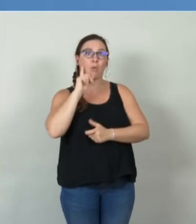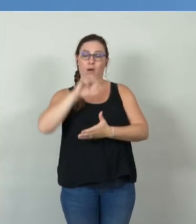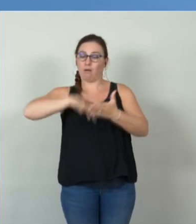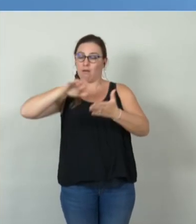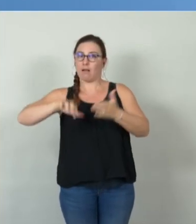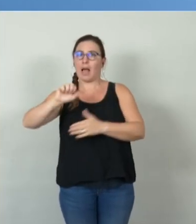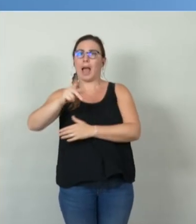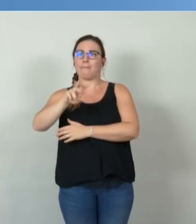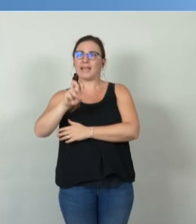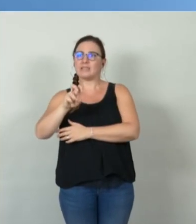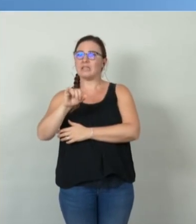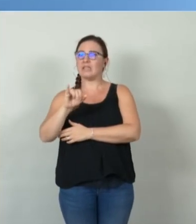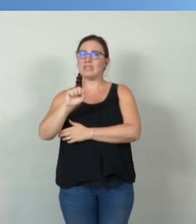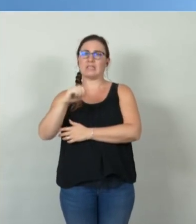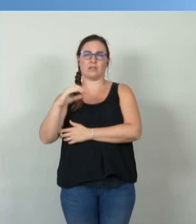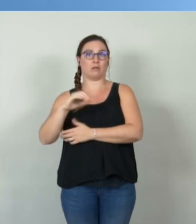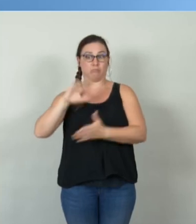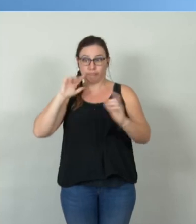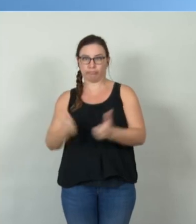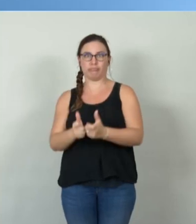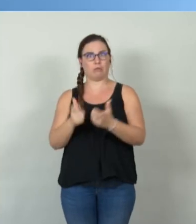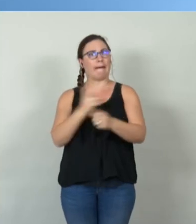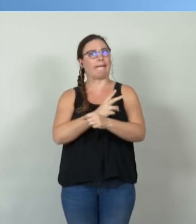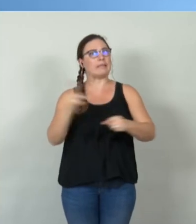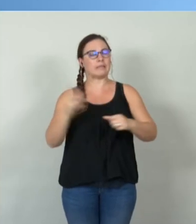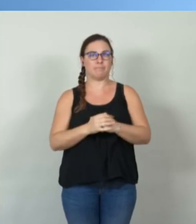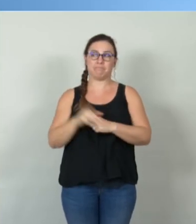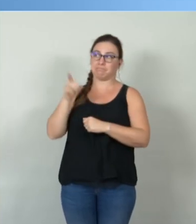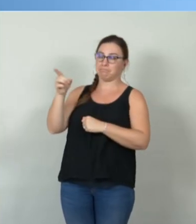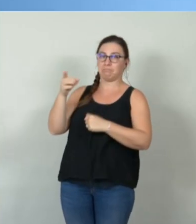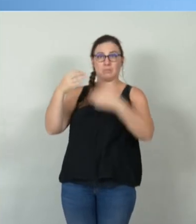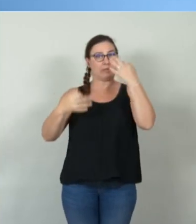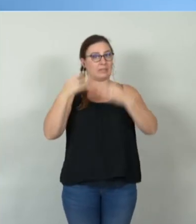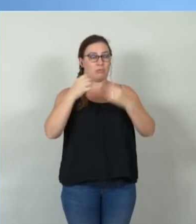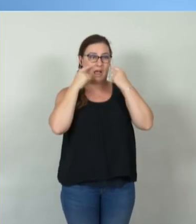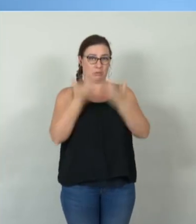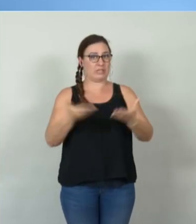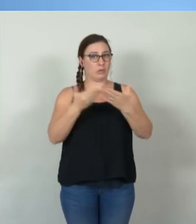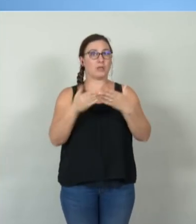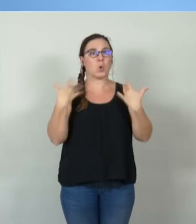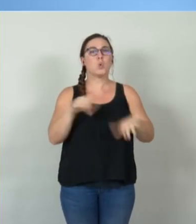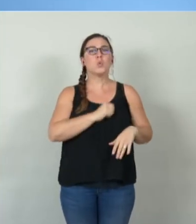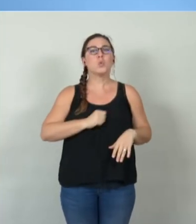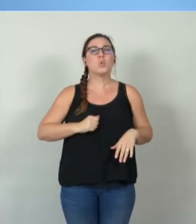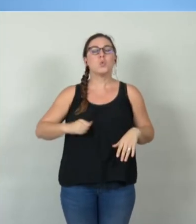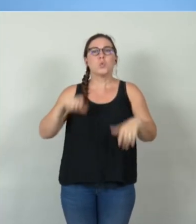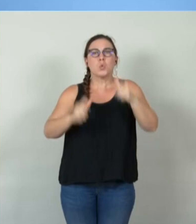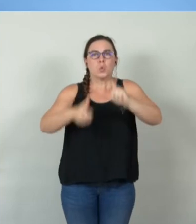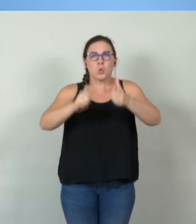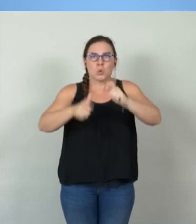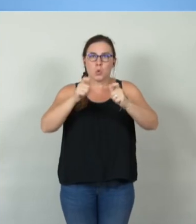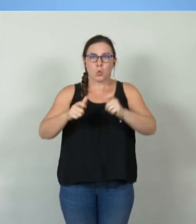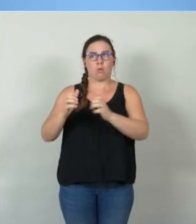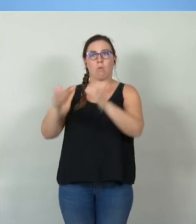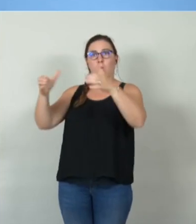isaste le tribunal acte donc d'une situation critique et de la nécessité d'empêcher le groupe avait